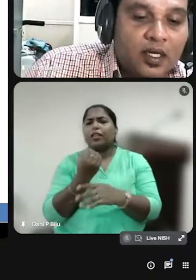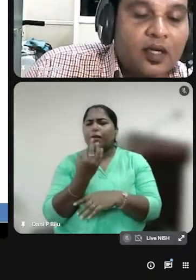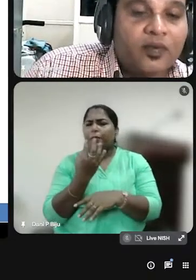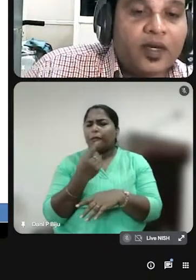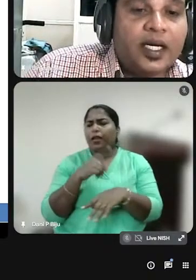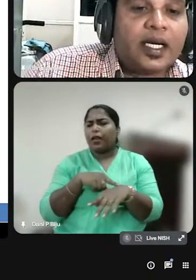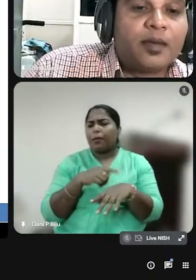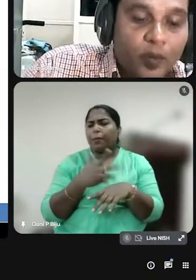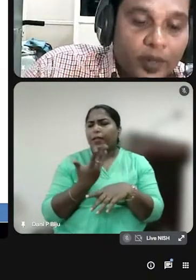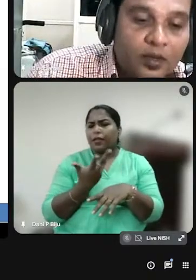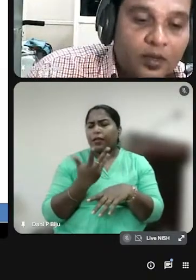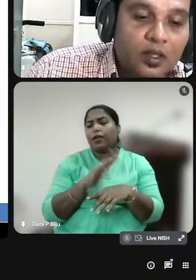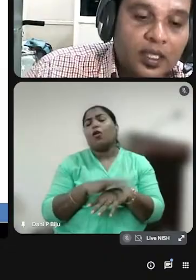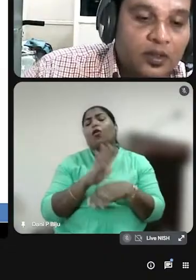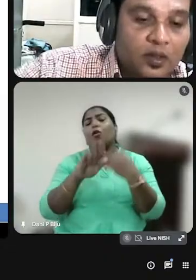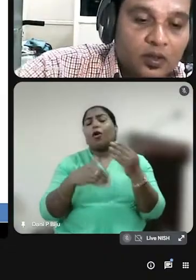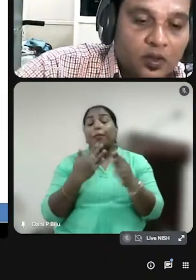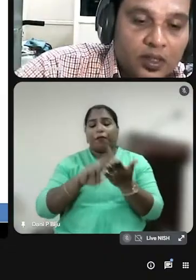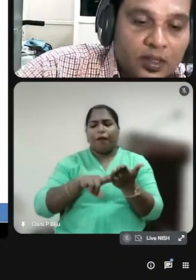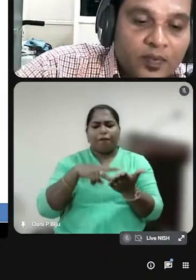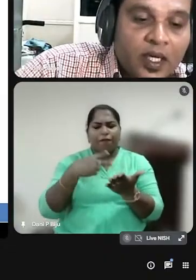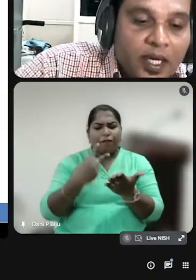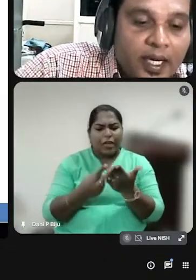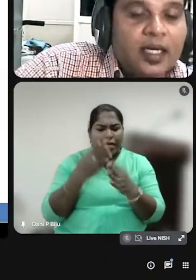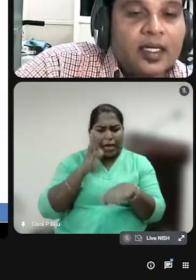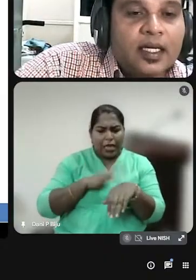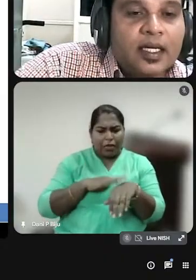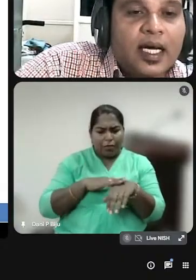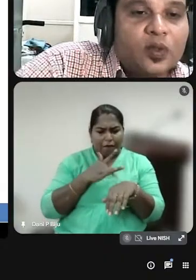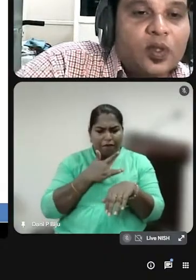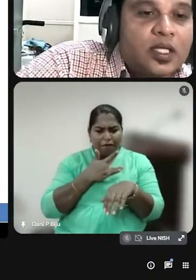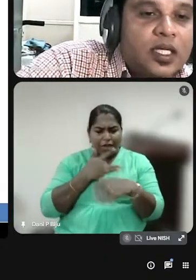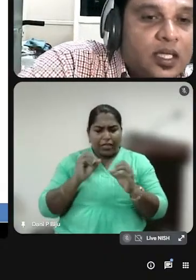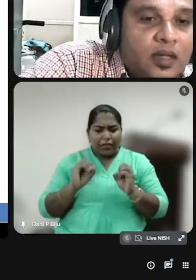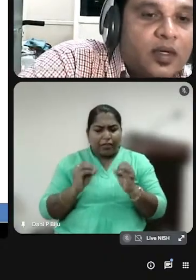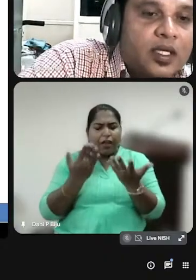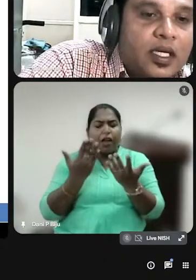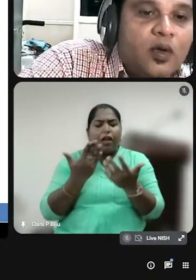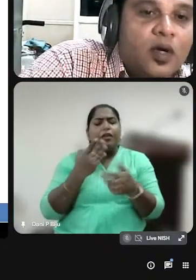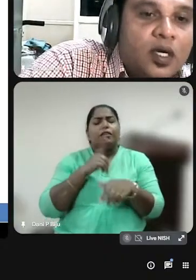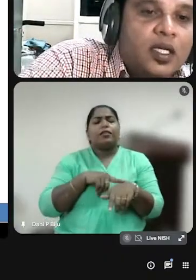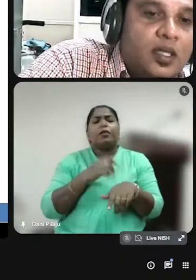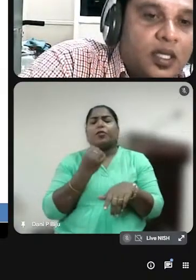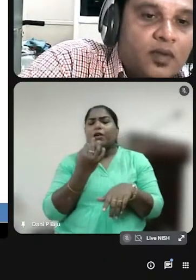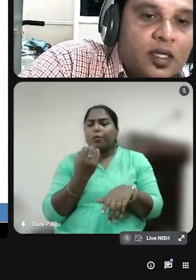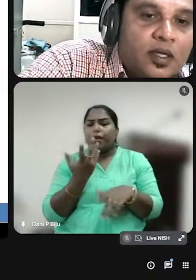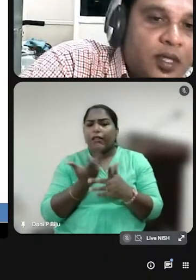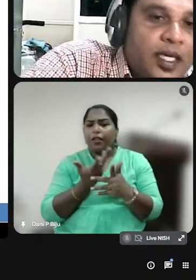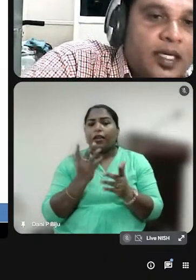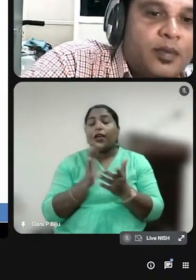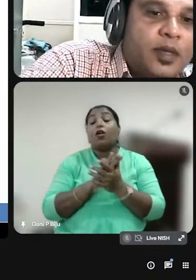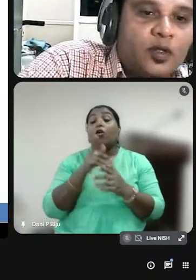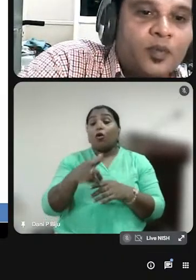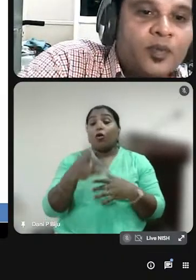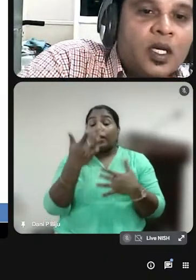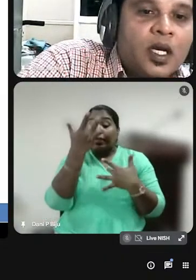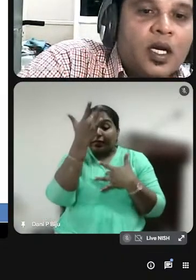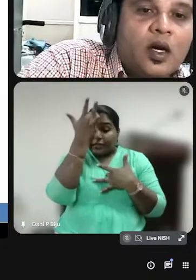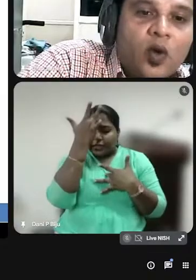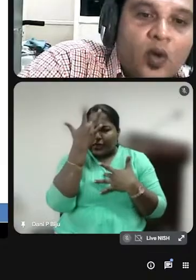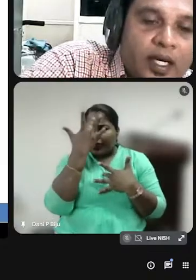തവണ വീഴാൻ പോയിട്ടുണ്ട് എന്നുള്ളത്. രണ്ട്, അസുഖത്തിന്റെ തീവ്രത, ഈ രോഗത്തിന്റെ തീവ്രത. നമ്മൾ നേരത്തെ പറഞ്ഞു